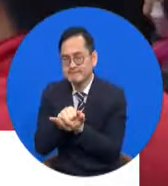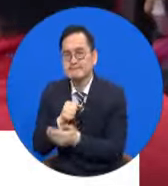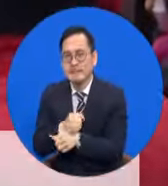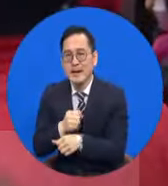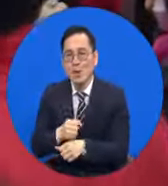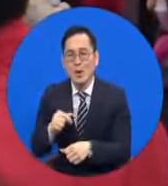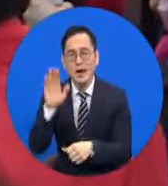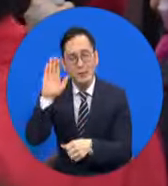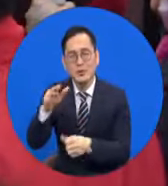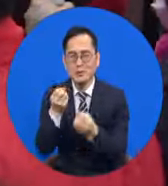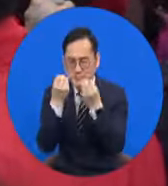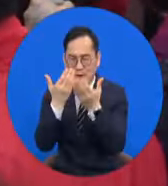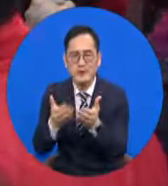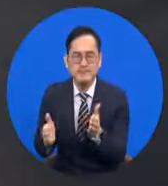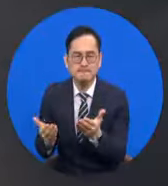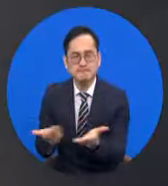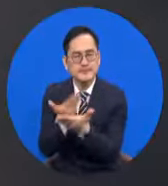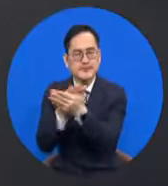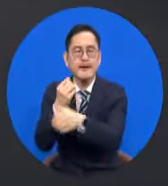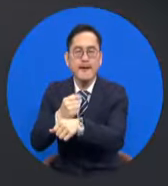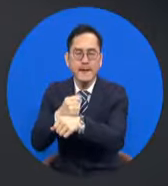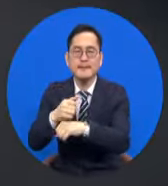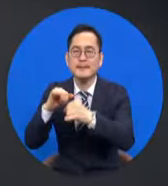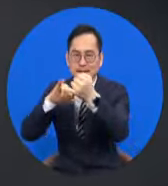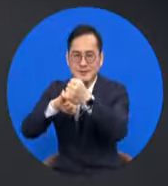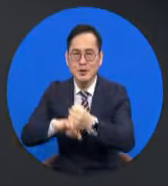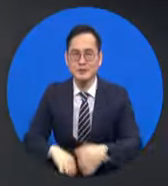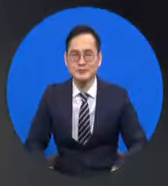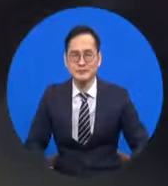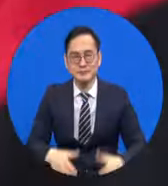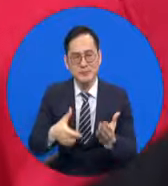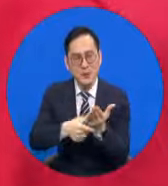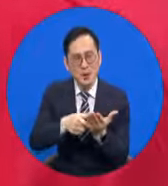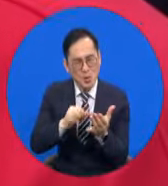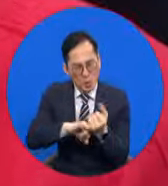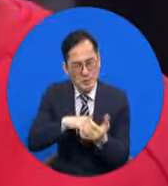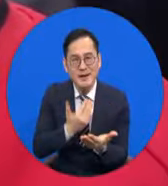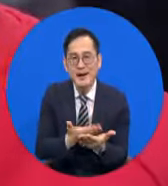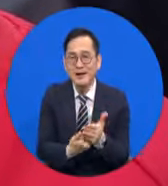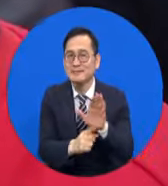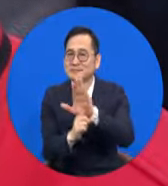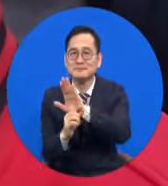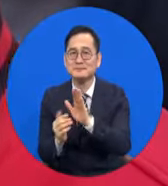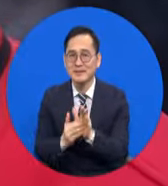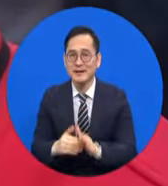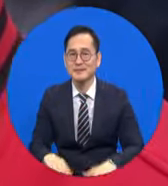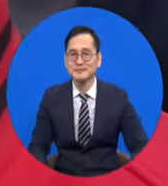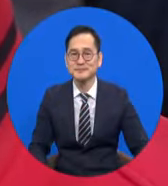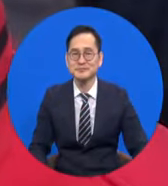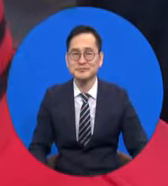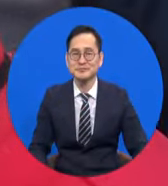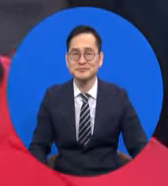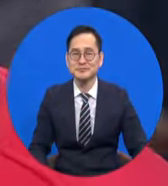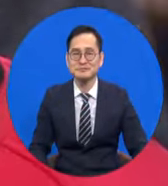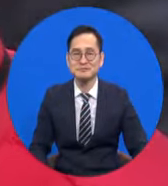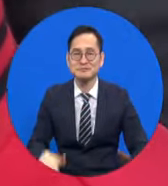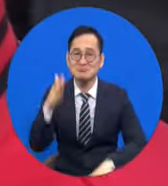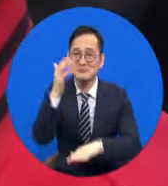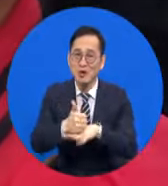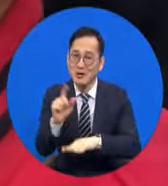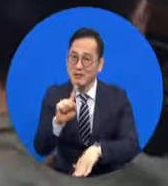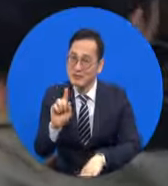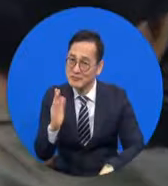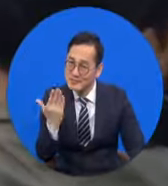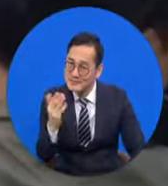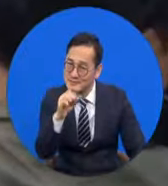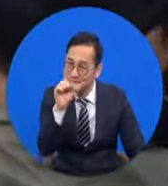호소했습니다. 원희룡 후보의 정치 운명은 내일 새벽 윤곽을 드러낼 전망입니다. 지금까지 인천 계양을 원희룡 캠프에서